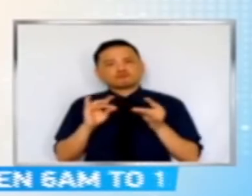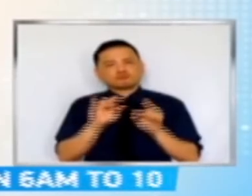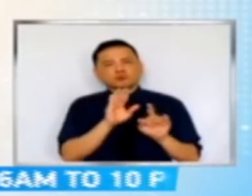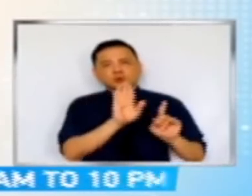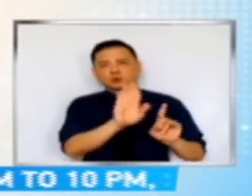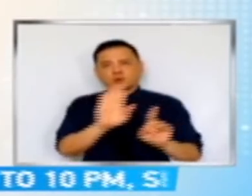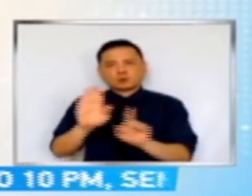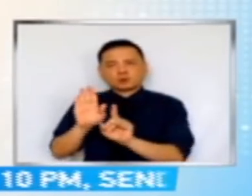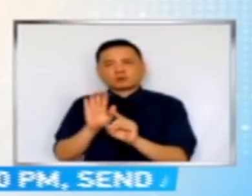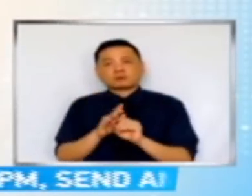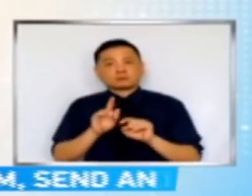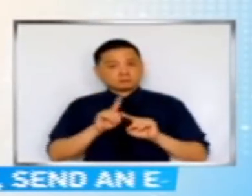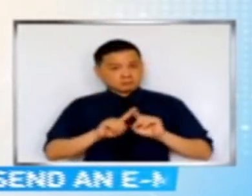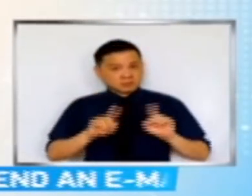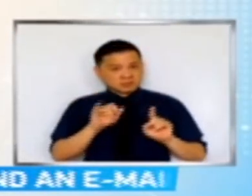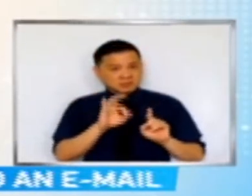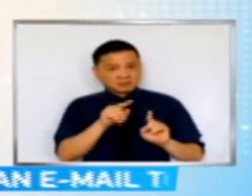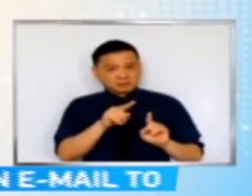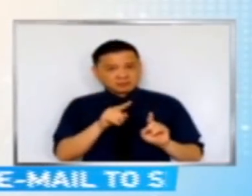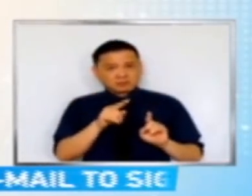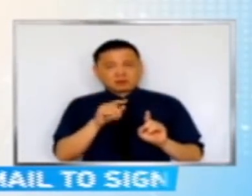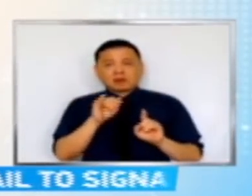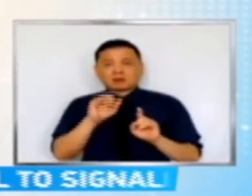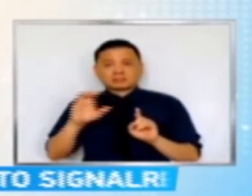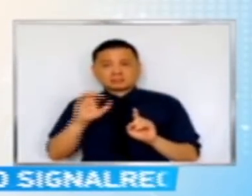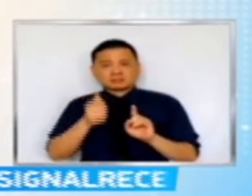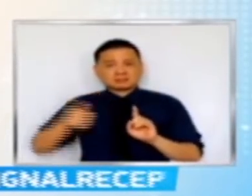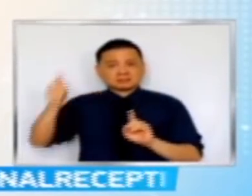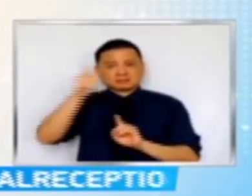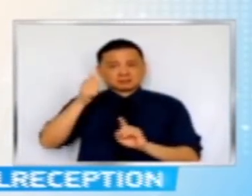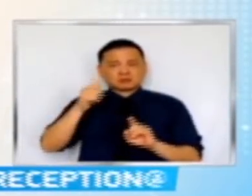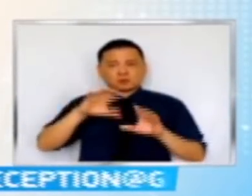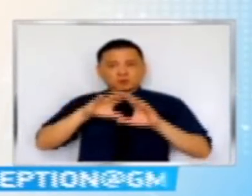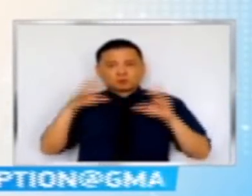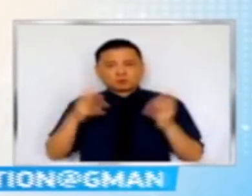kung papaniwalaan sila ng Court of Global Public Opinion.